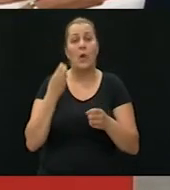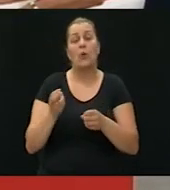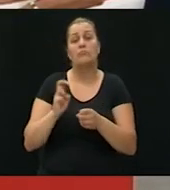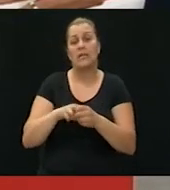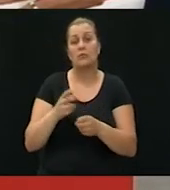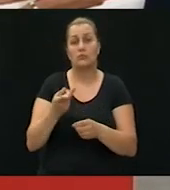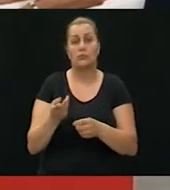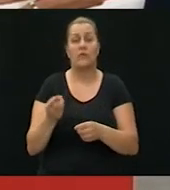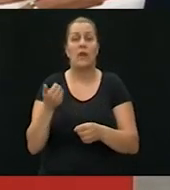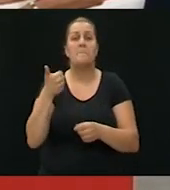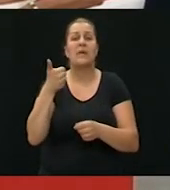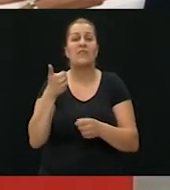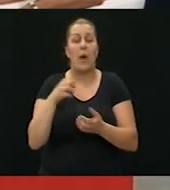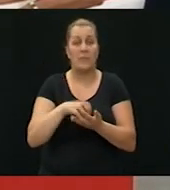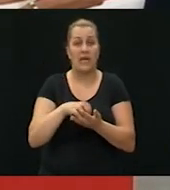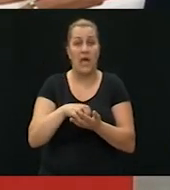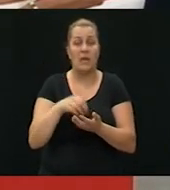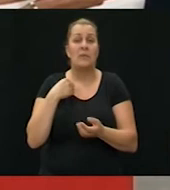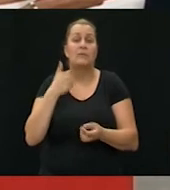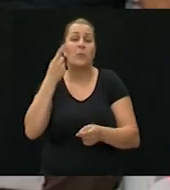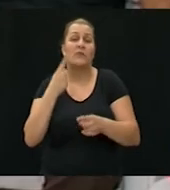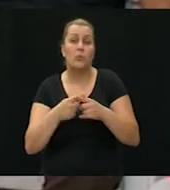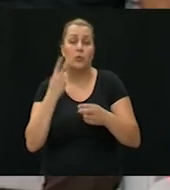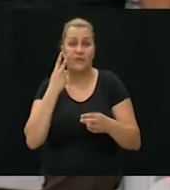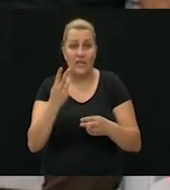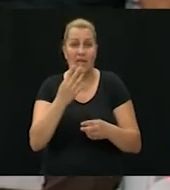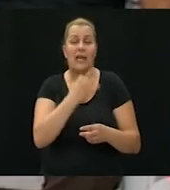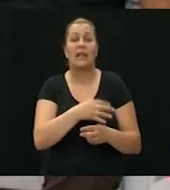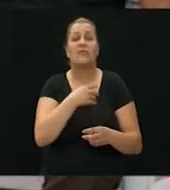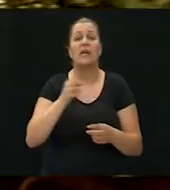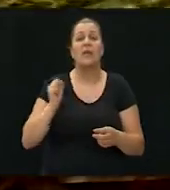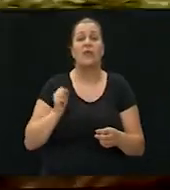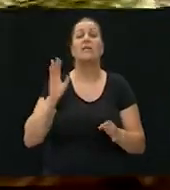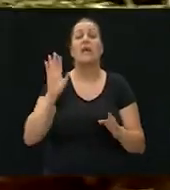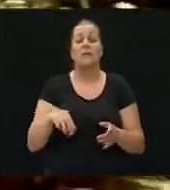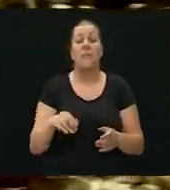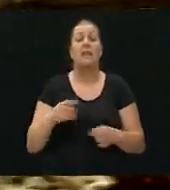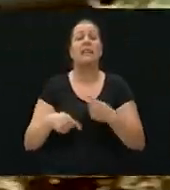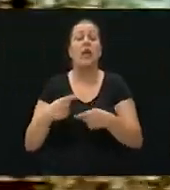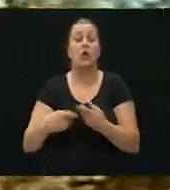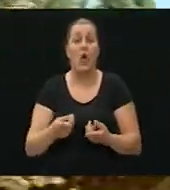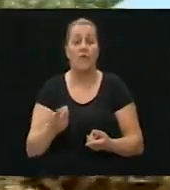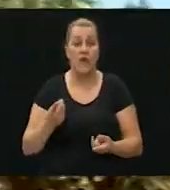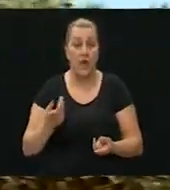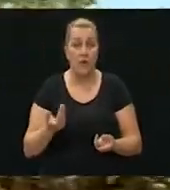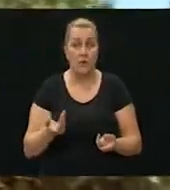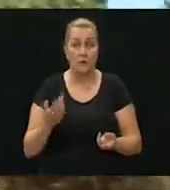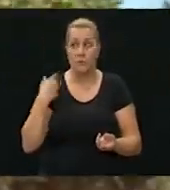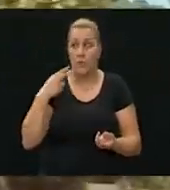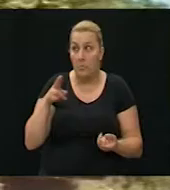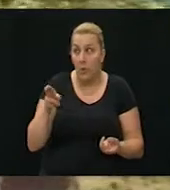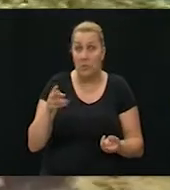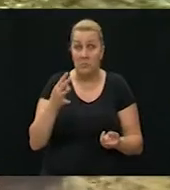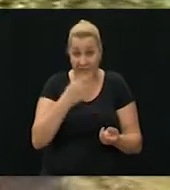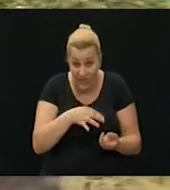prisustvo prve brigade dole na tom području. Prvi put smo u biti vidjeli da Hrvatska vojska ima tenkove. Prvi put smo vidjeli, onda ja govorim, ono, Bože,